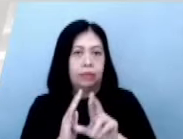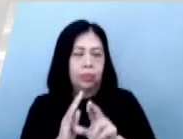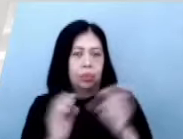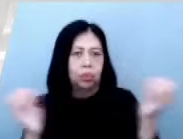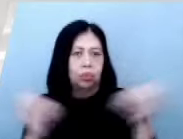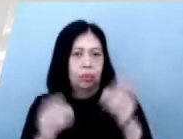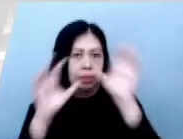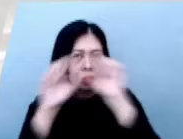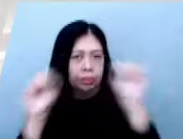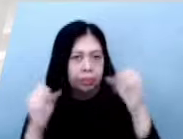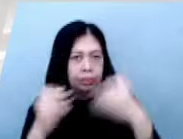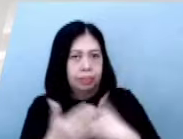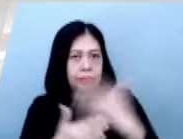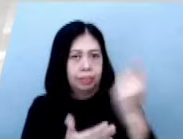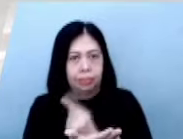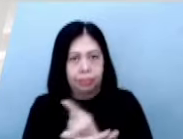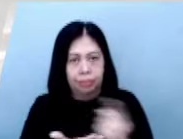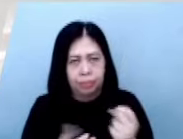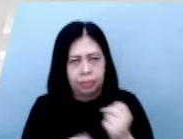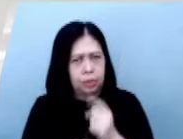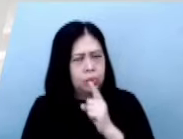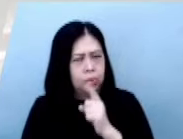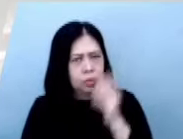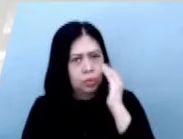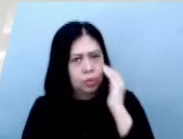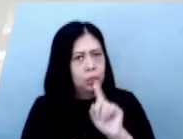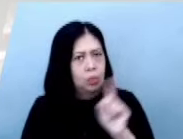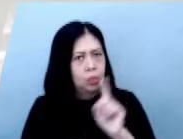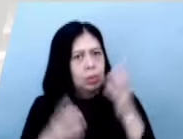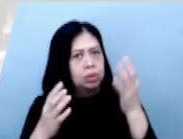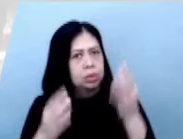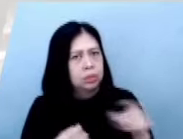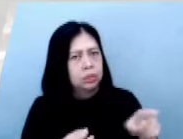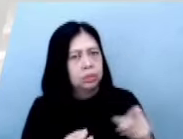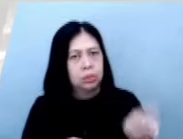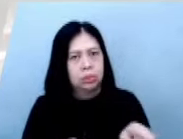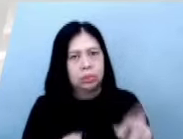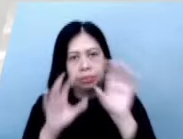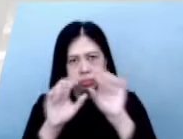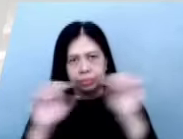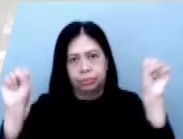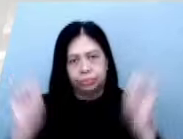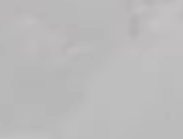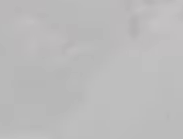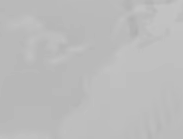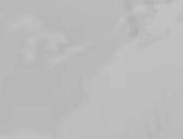sa susunod na linggo para malaman ang magiging panindigan ng Presidente.